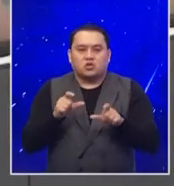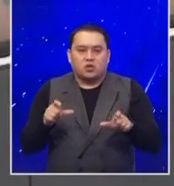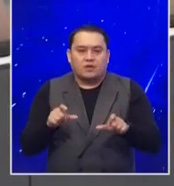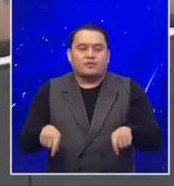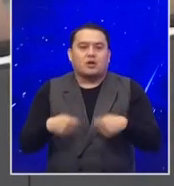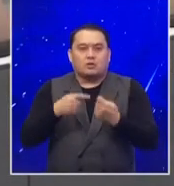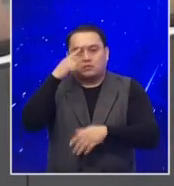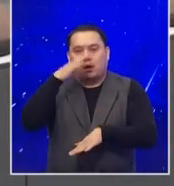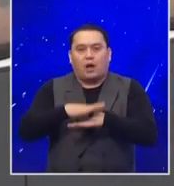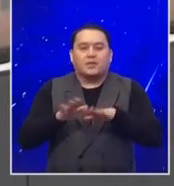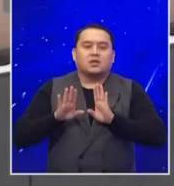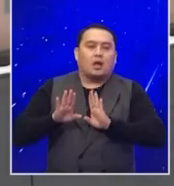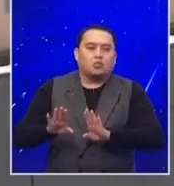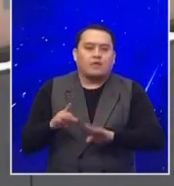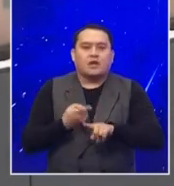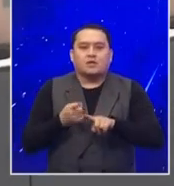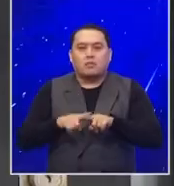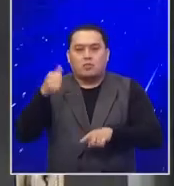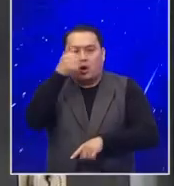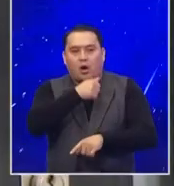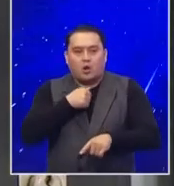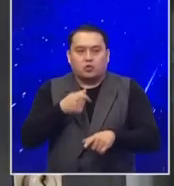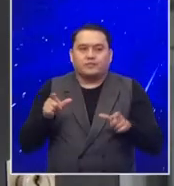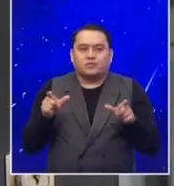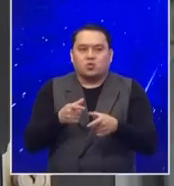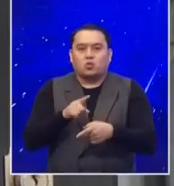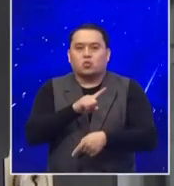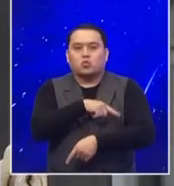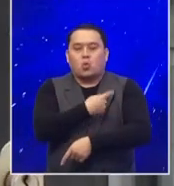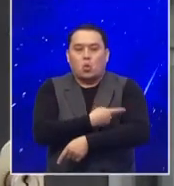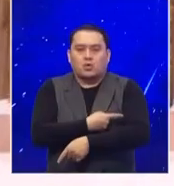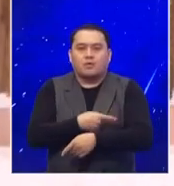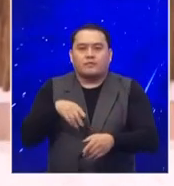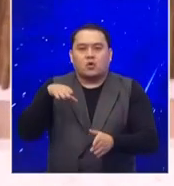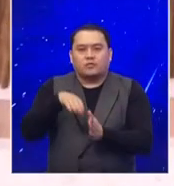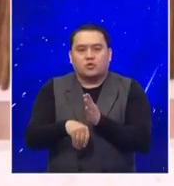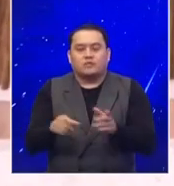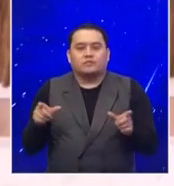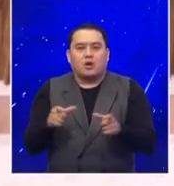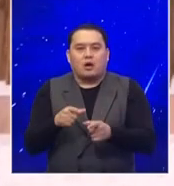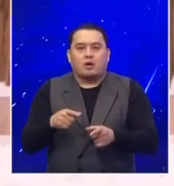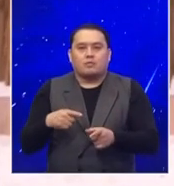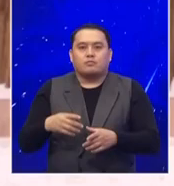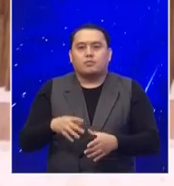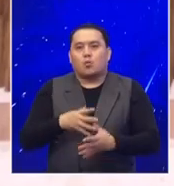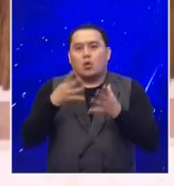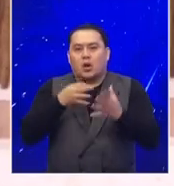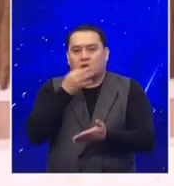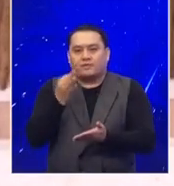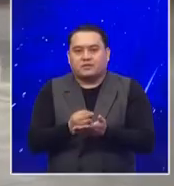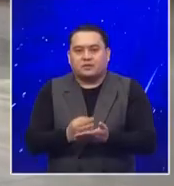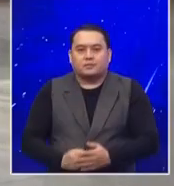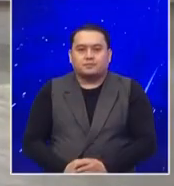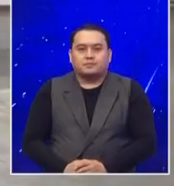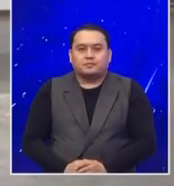словам заместителя акима Талдыкургана, в этом году к эпидемиологическим нормам в локдаун жители областного центра относятся более ответственно.